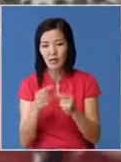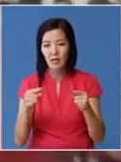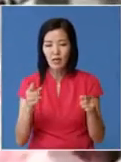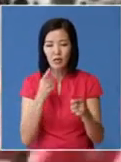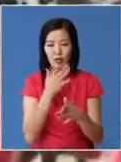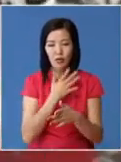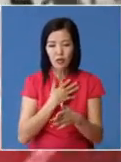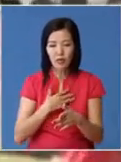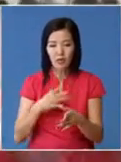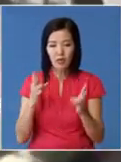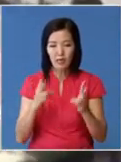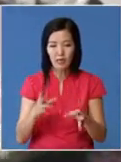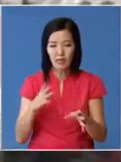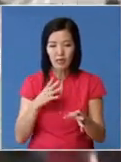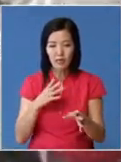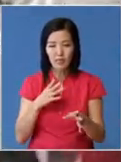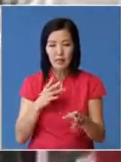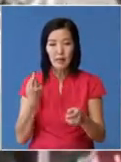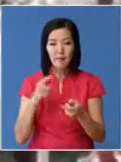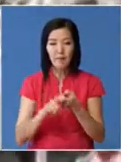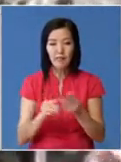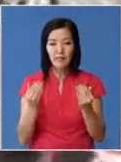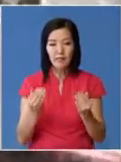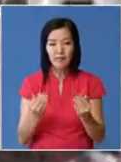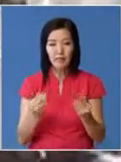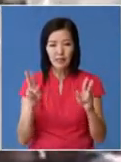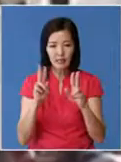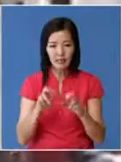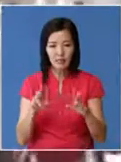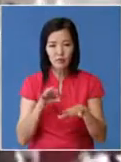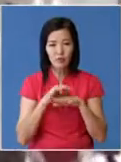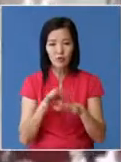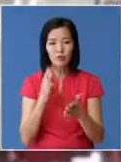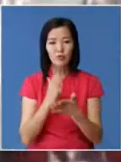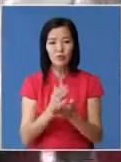дене жарақаттарын алған. Бұл жағдайға байланысты қазір тергеу амалдары жүргізіліп жатыр.